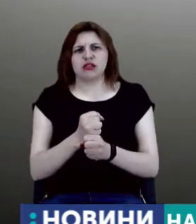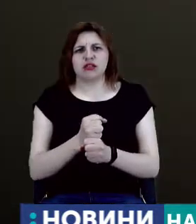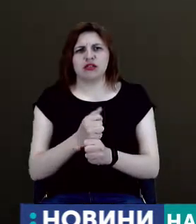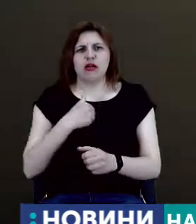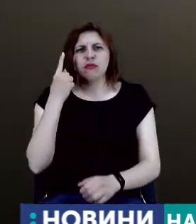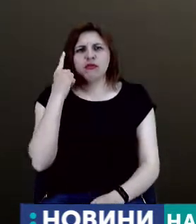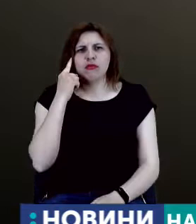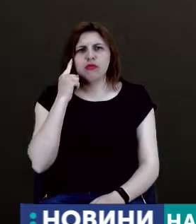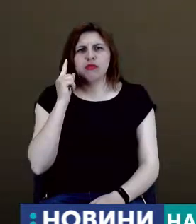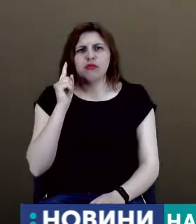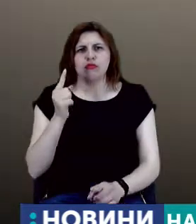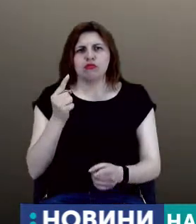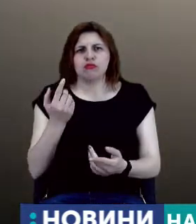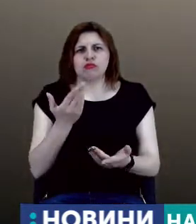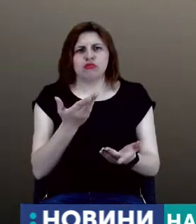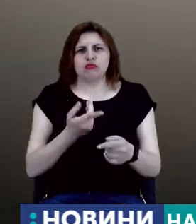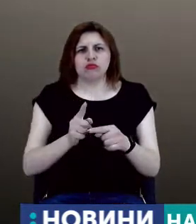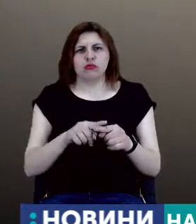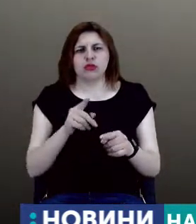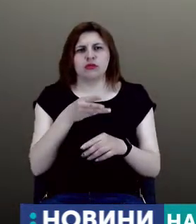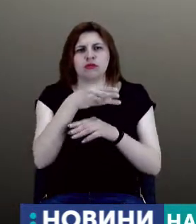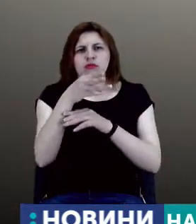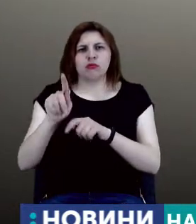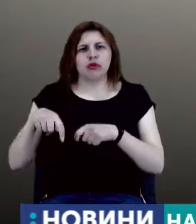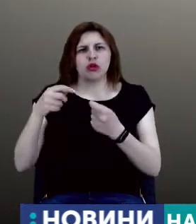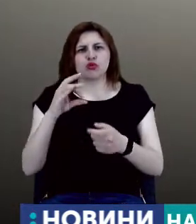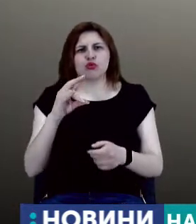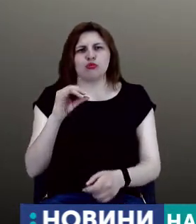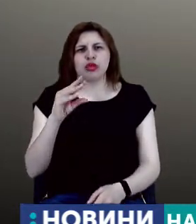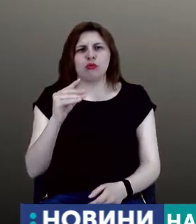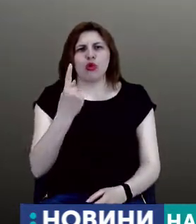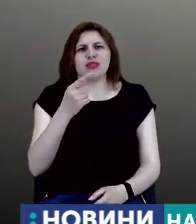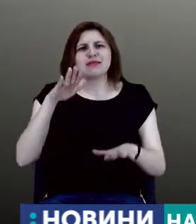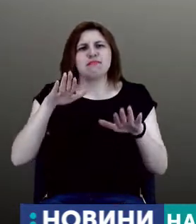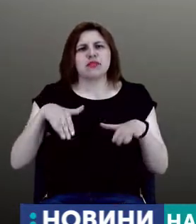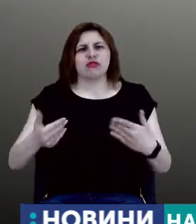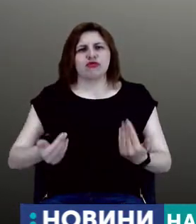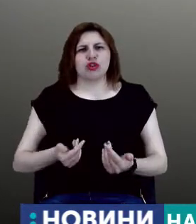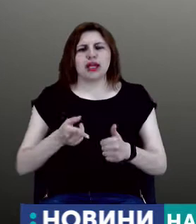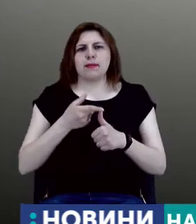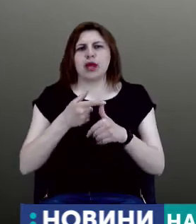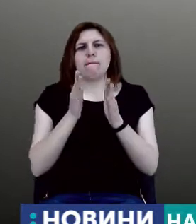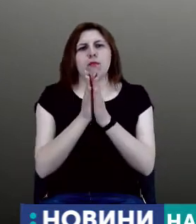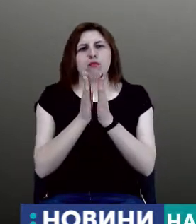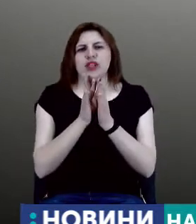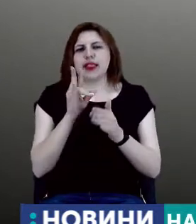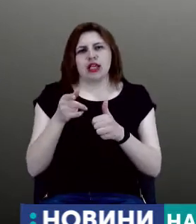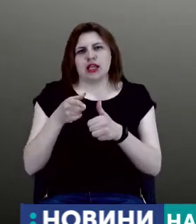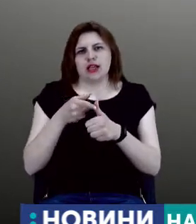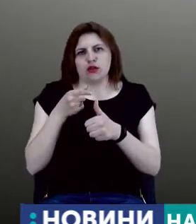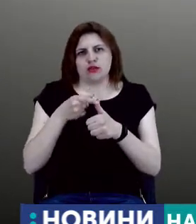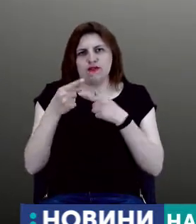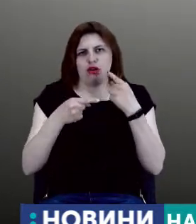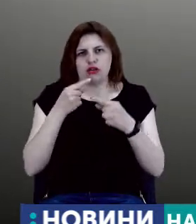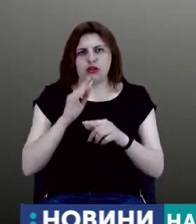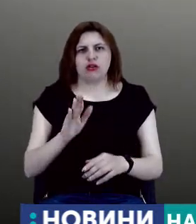полігон? Ці кадри зафільмував та передав Суспільному один з місцевих жителів. Ім'я просив не називати. На відео невідомі вивантажують сміття